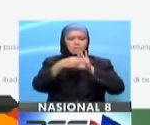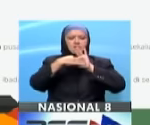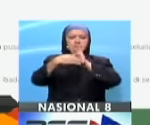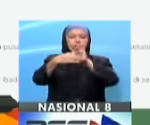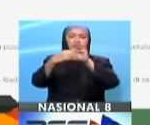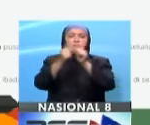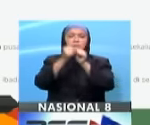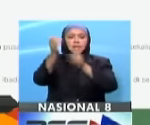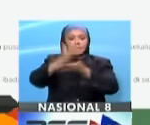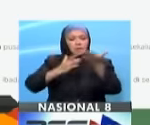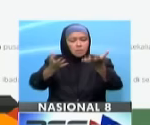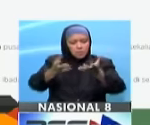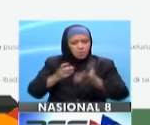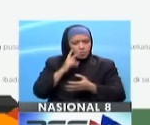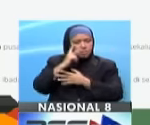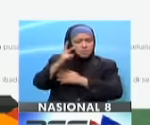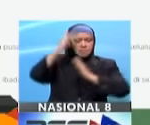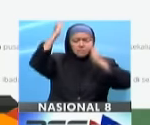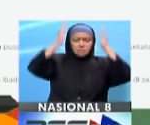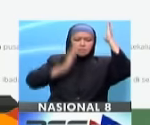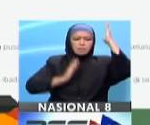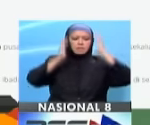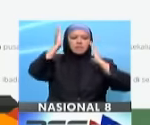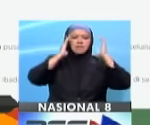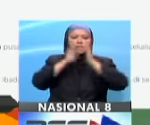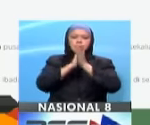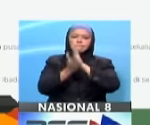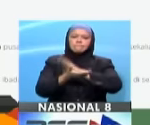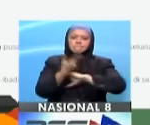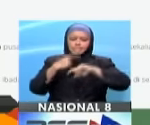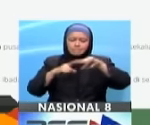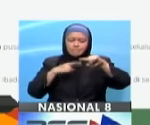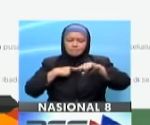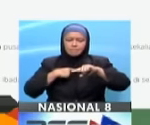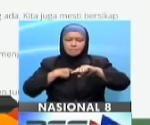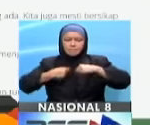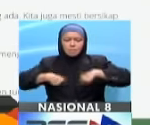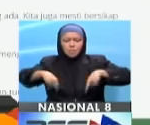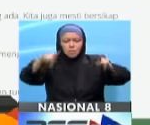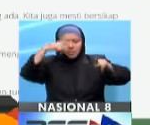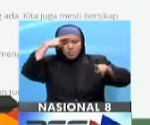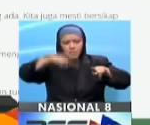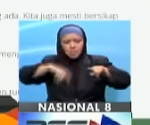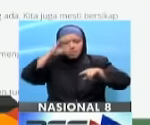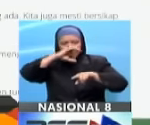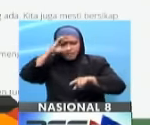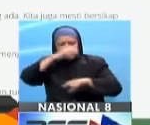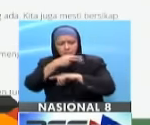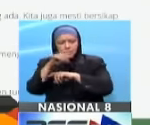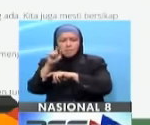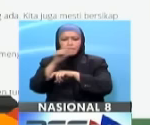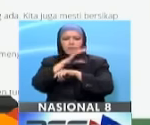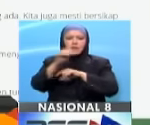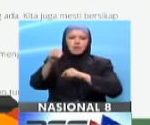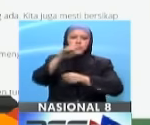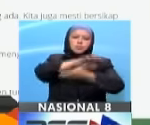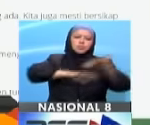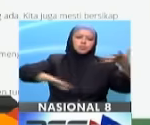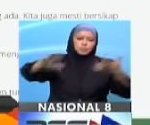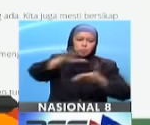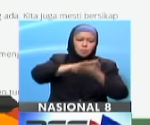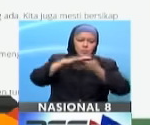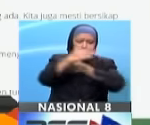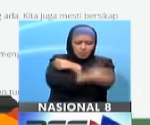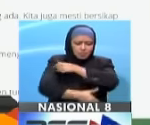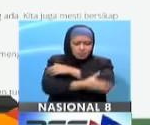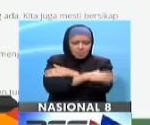ingin menjadikan Malaysia sebagai jambatan untuk mencapai hajat dan matlamat mereka hingga memporak-perandakan negara. Dalam